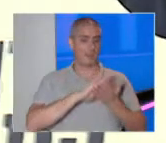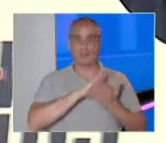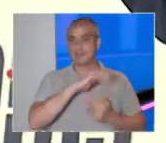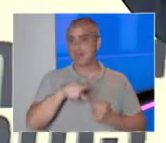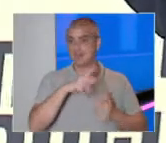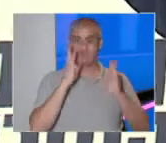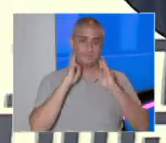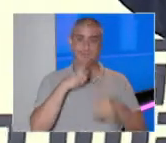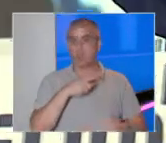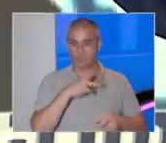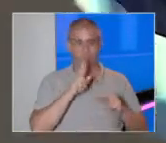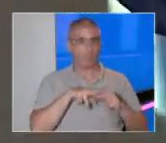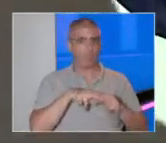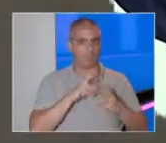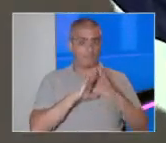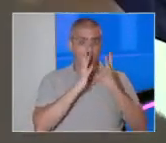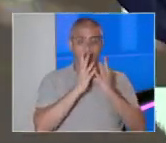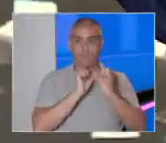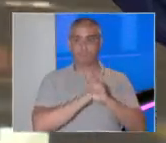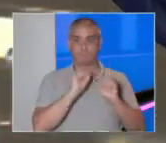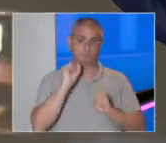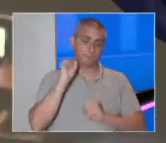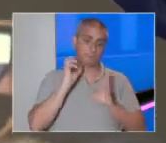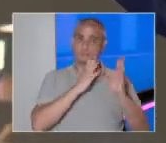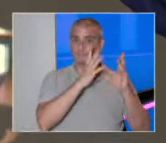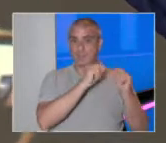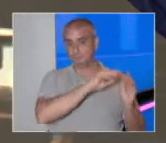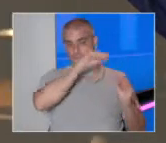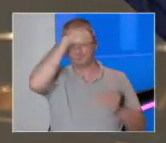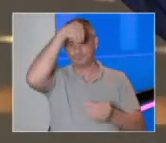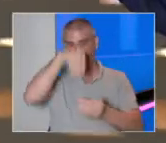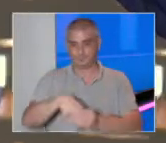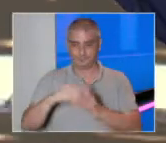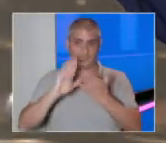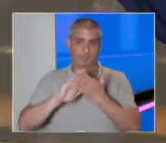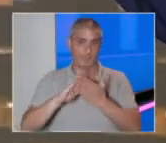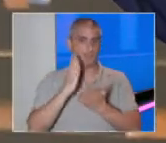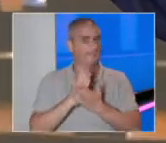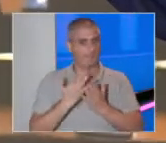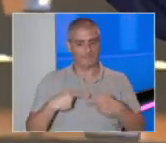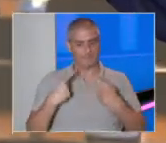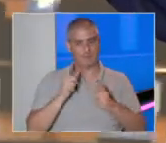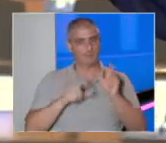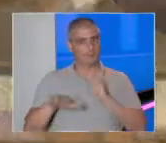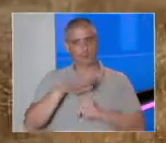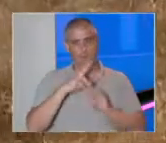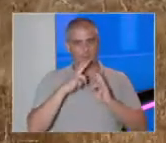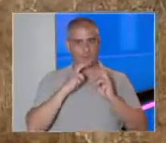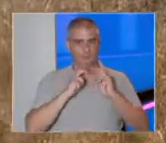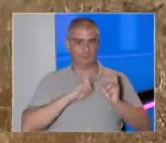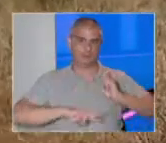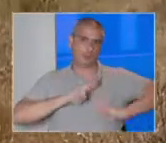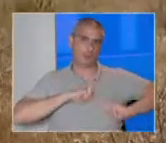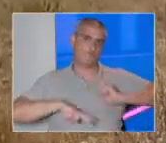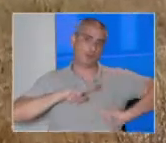בעיר שדרות, לאחר שבלון תבערה ששוגר מרצועת עזה נחת במקום. זה כבר מספר ימים שתושבי העיר